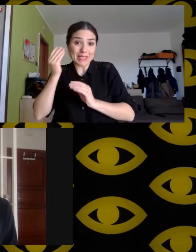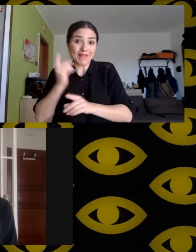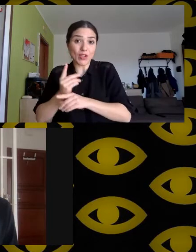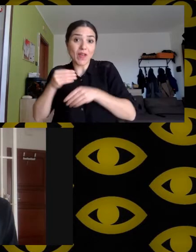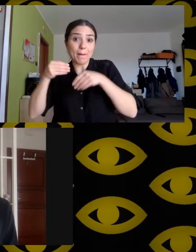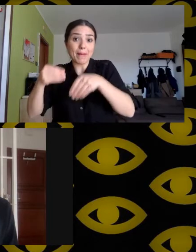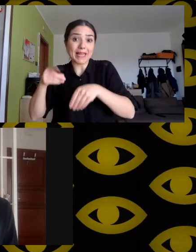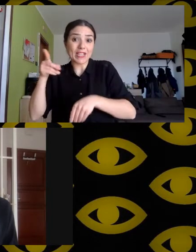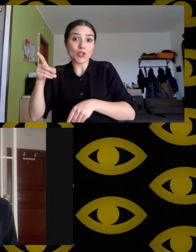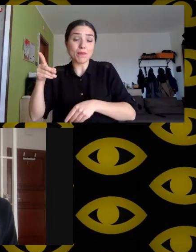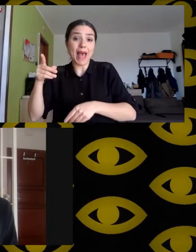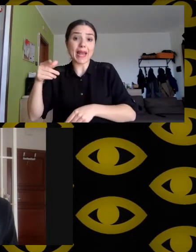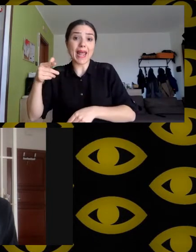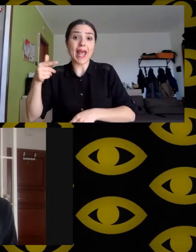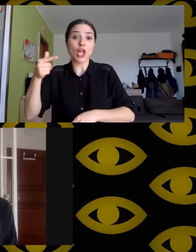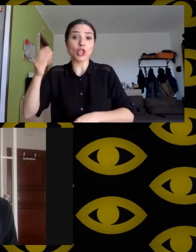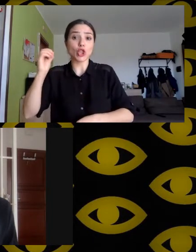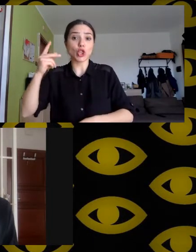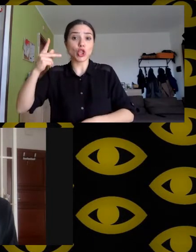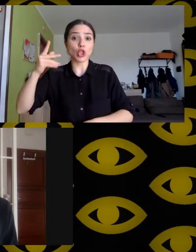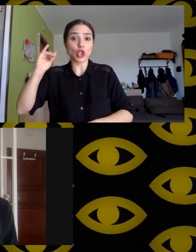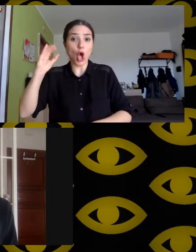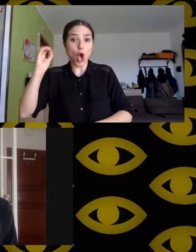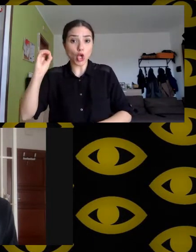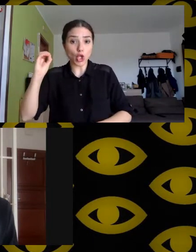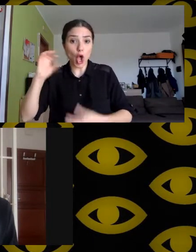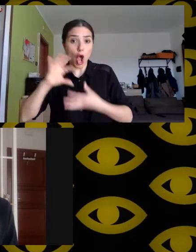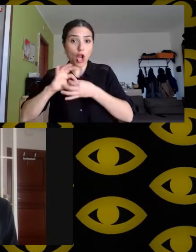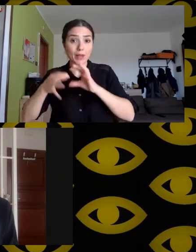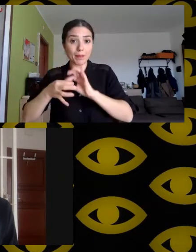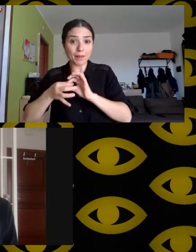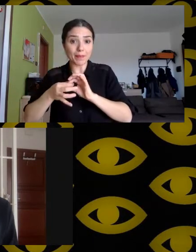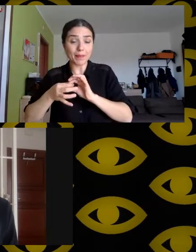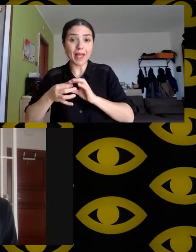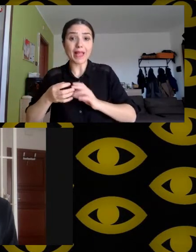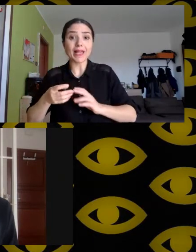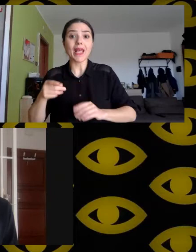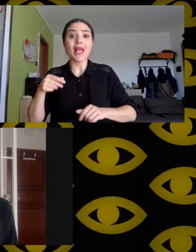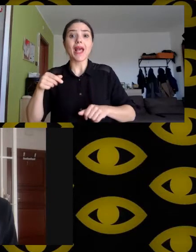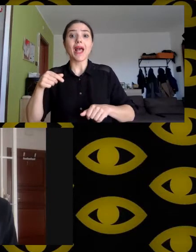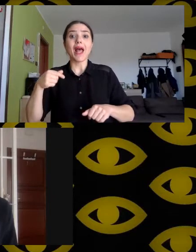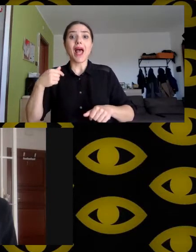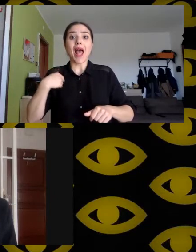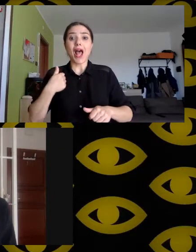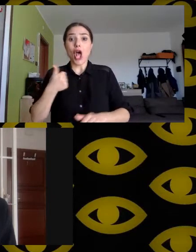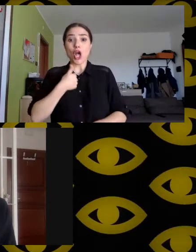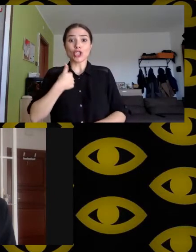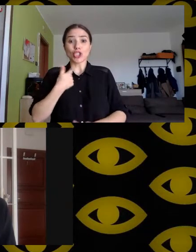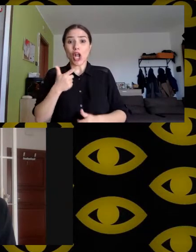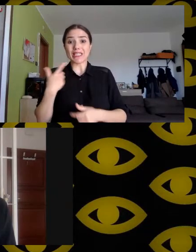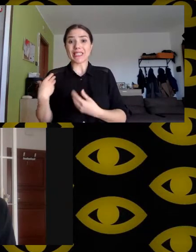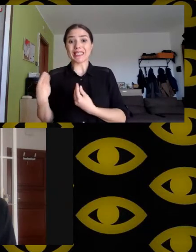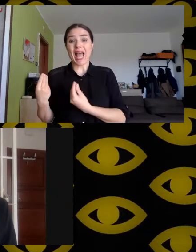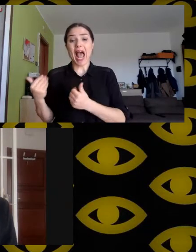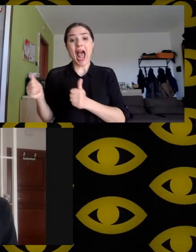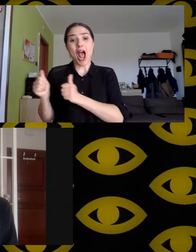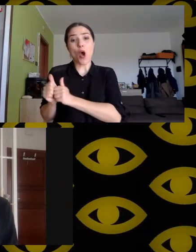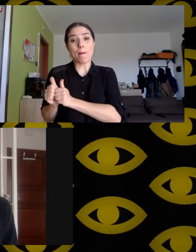non hanno potuto più fare gli allenamenti, perché noi abbiamo bisogno del contatto fisico, non possiamo mantenere la distanza di sicurezza nel